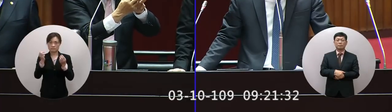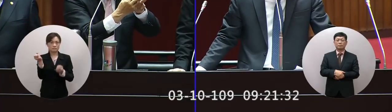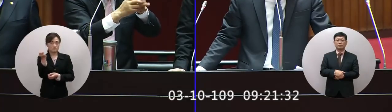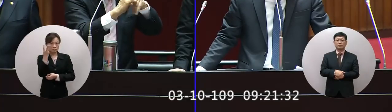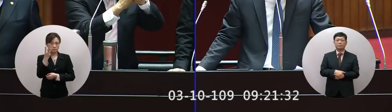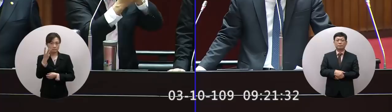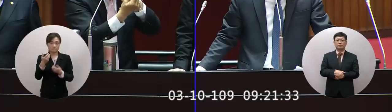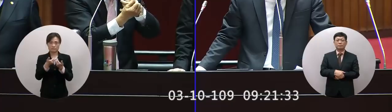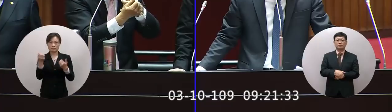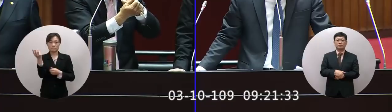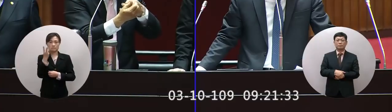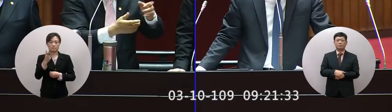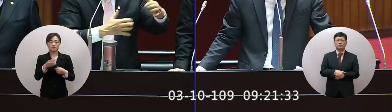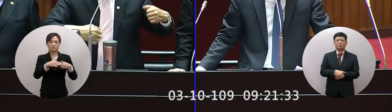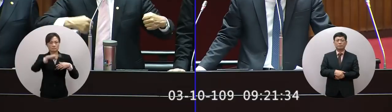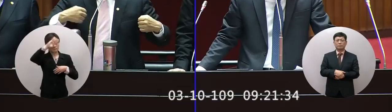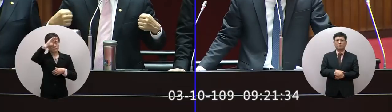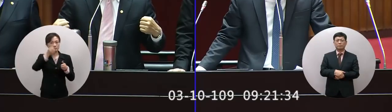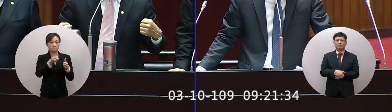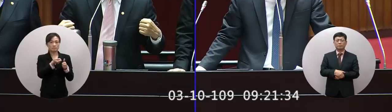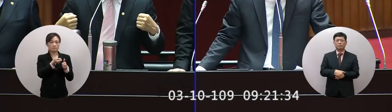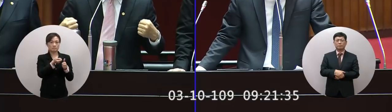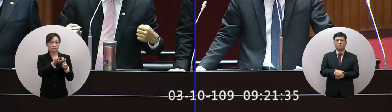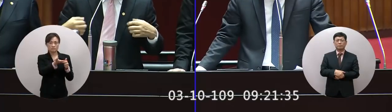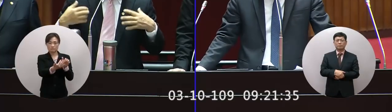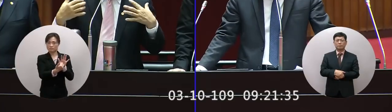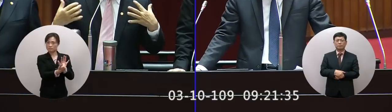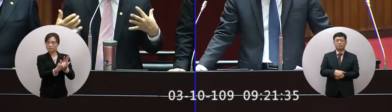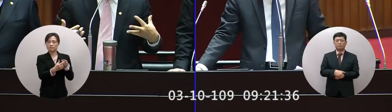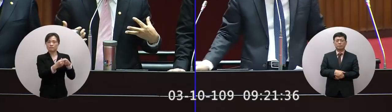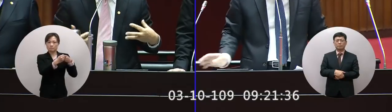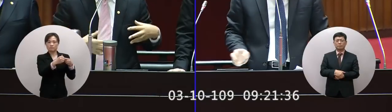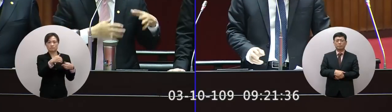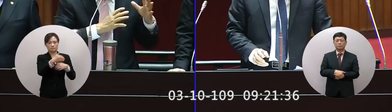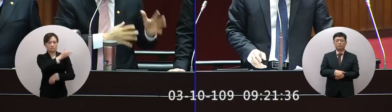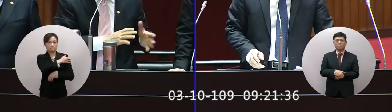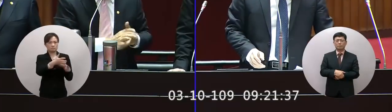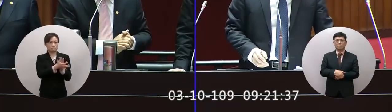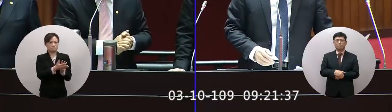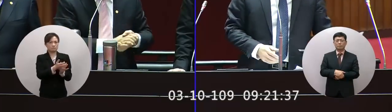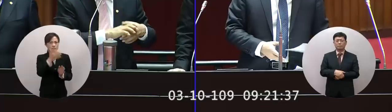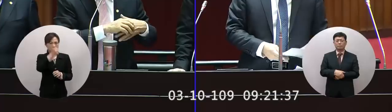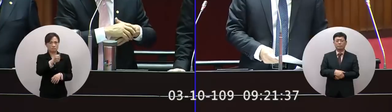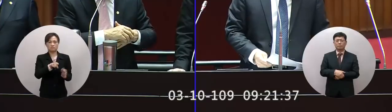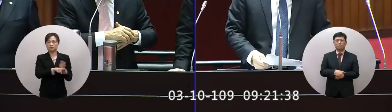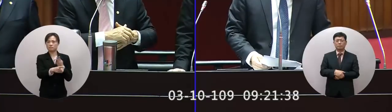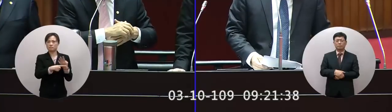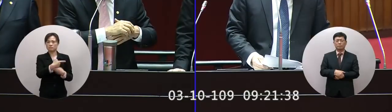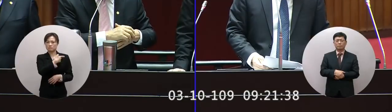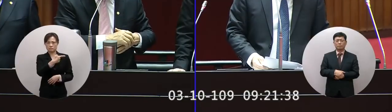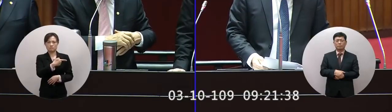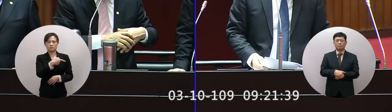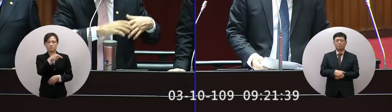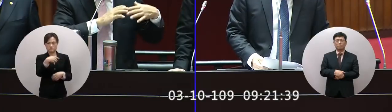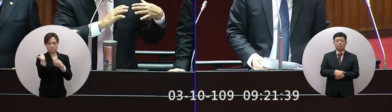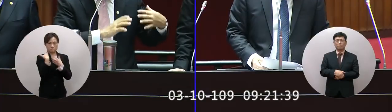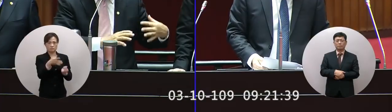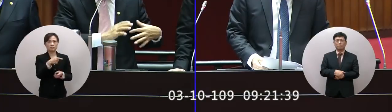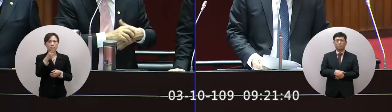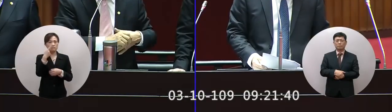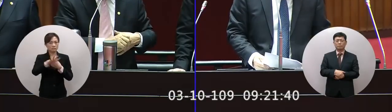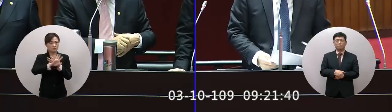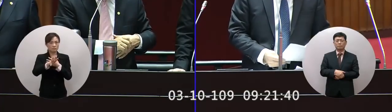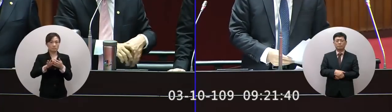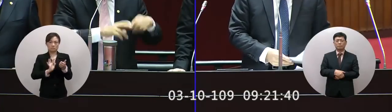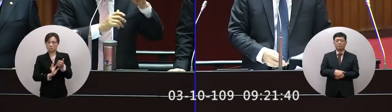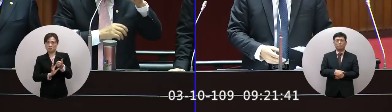吗？三个区块，防疫这个。陈部长他很专业，但其实也不止，我们还有专业小组，这